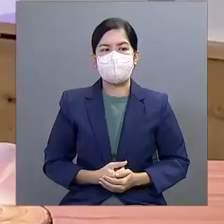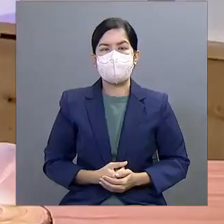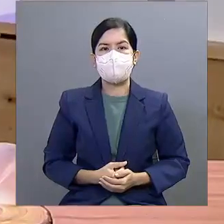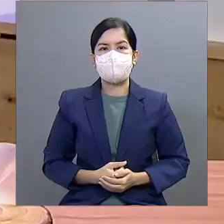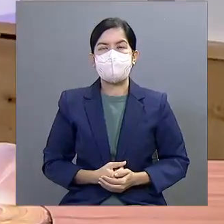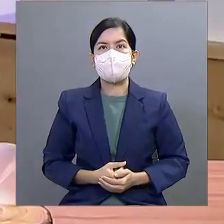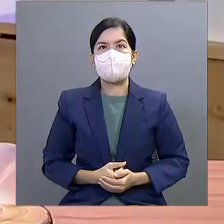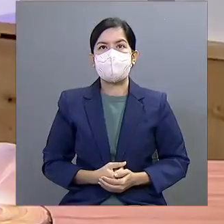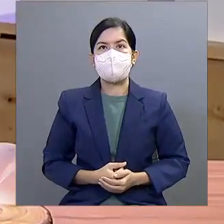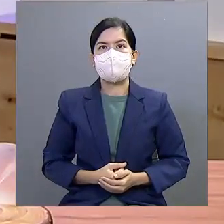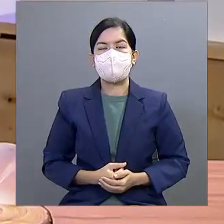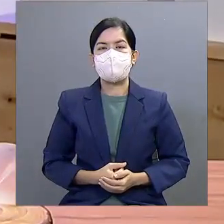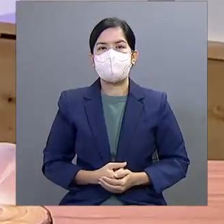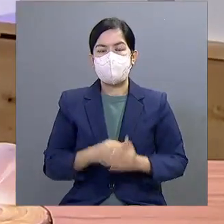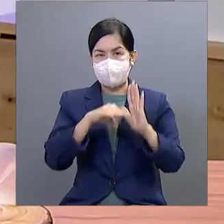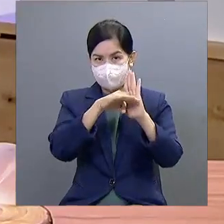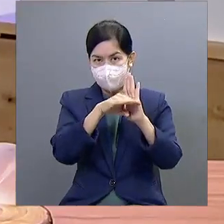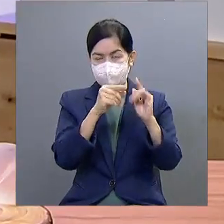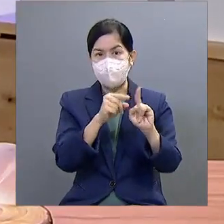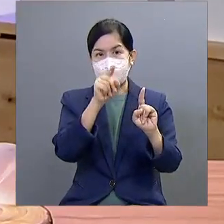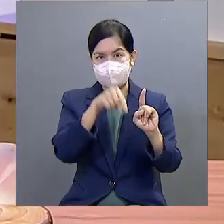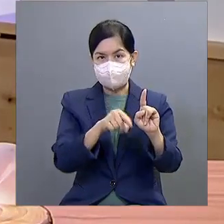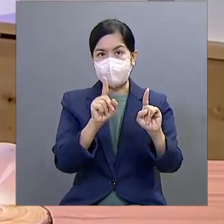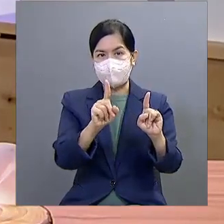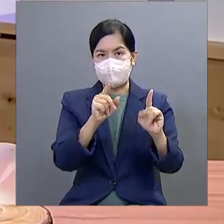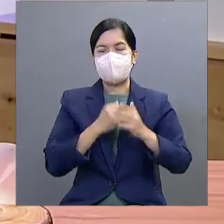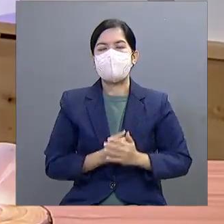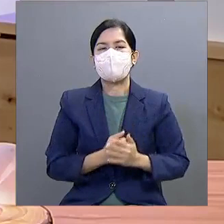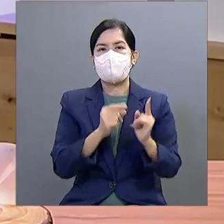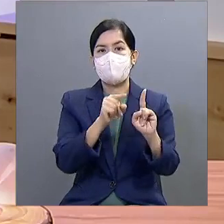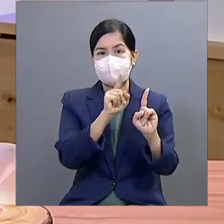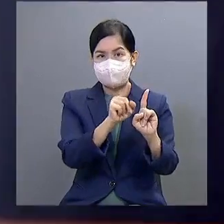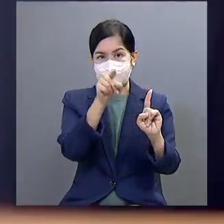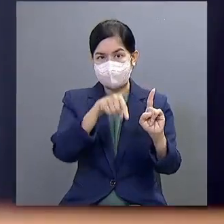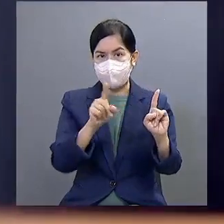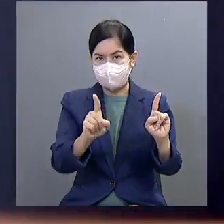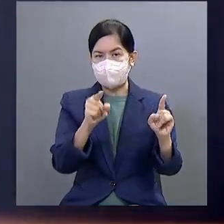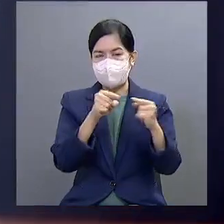อัตราส่วนก็คือ1ต่อ1นะคะน้ำยาบ้วนปาก1แล้วก็ใส่น้ำ1นะคะ